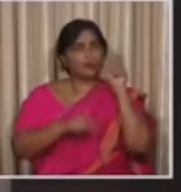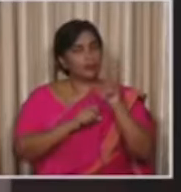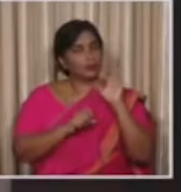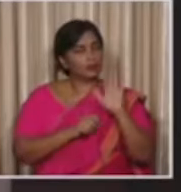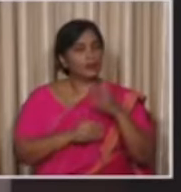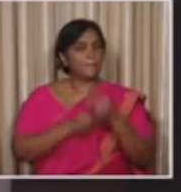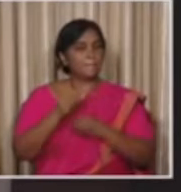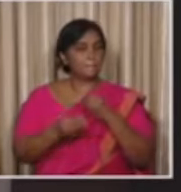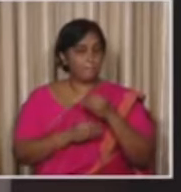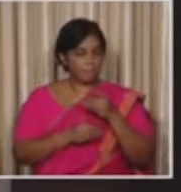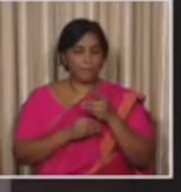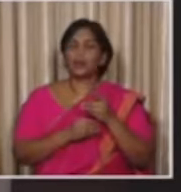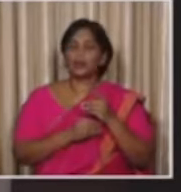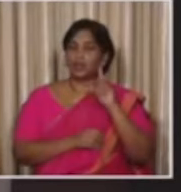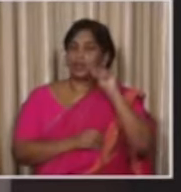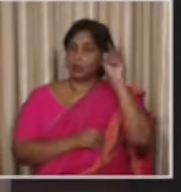ව්‍යාපාර